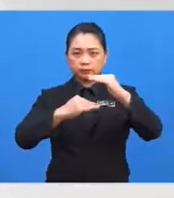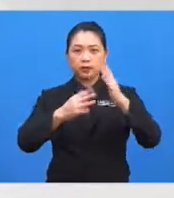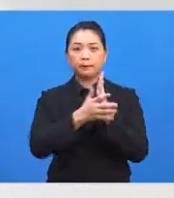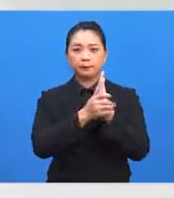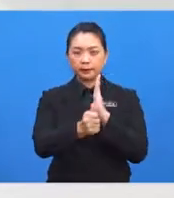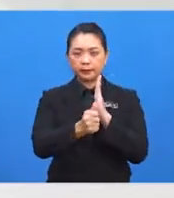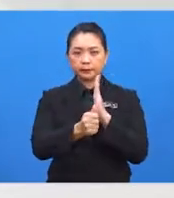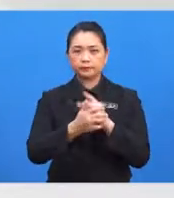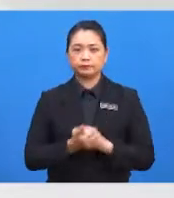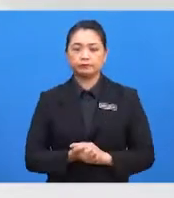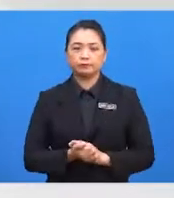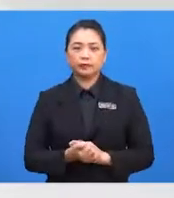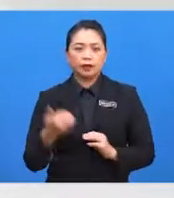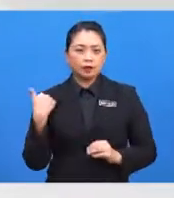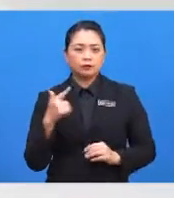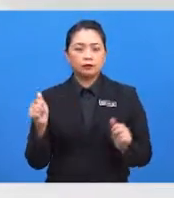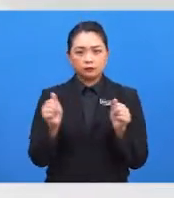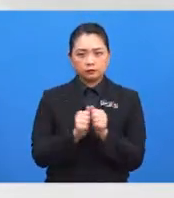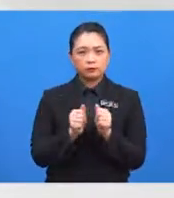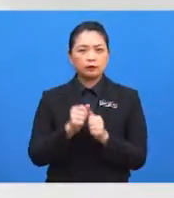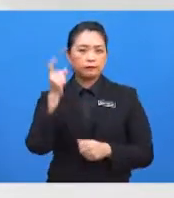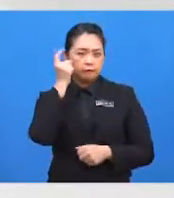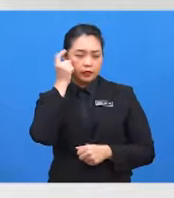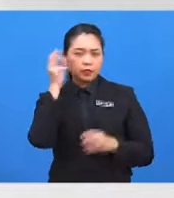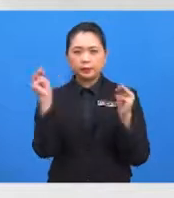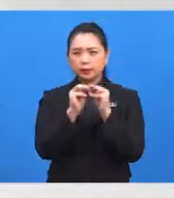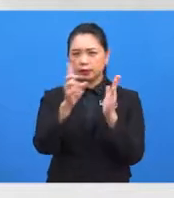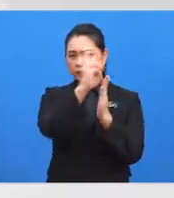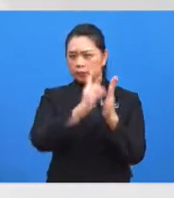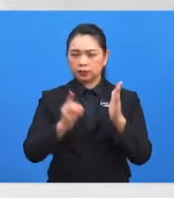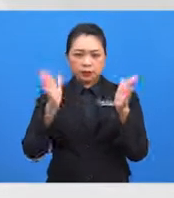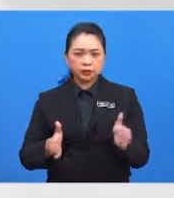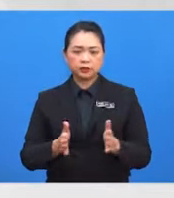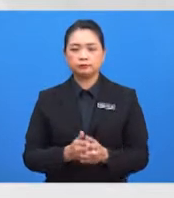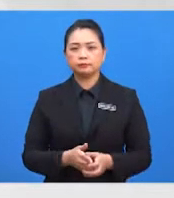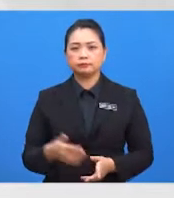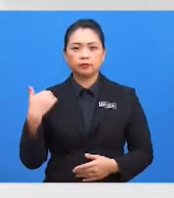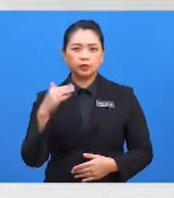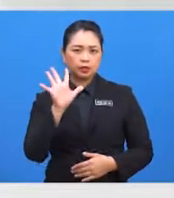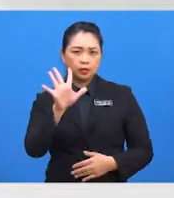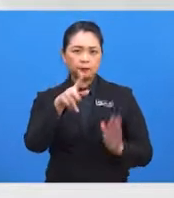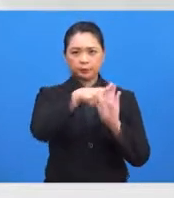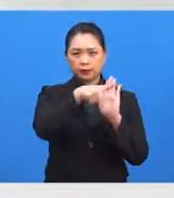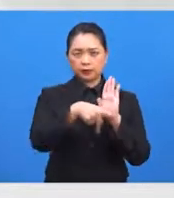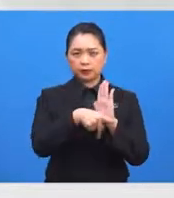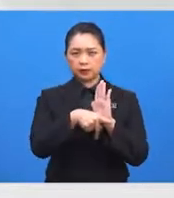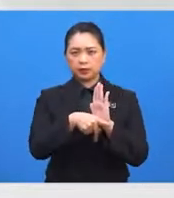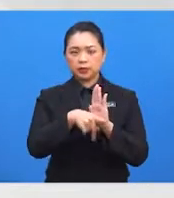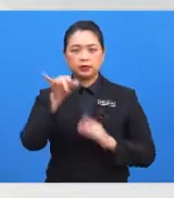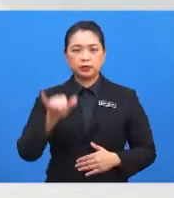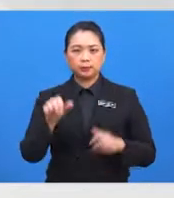layout adalah dengan berfikir seperti designer. Terdapat lima prinsip asas yang dapat